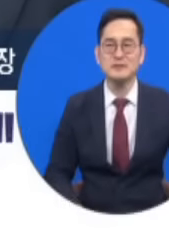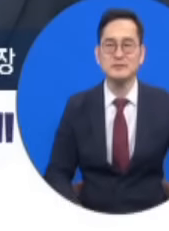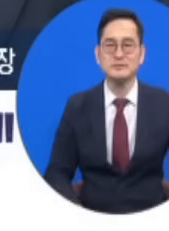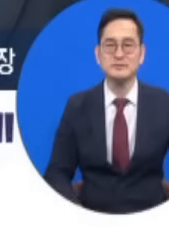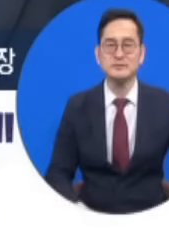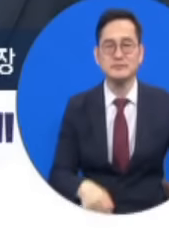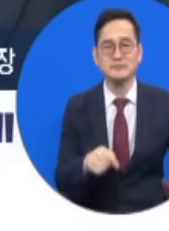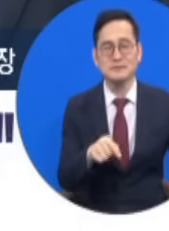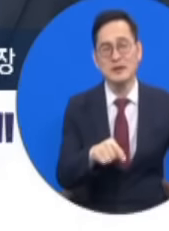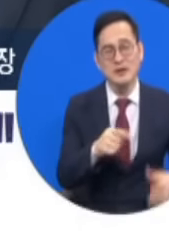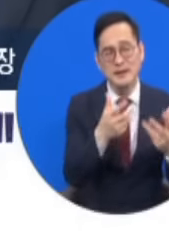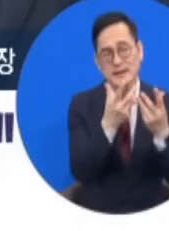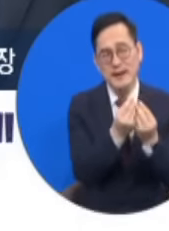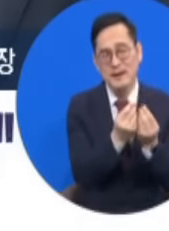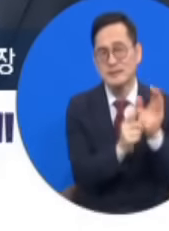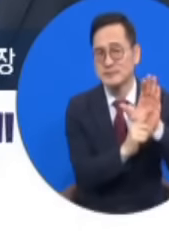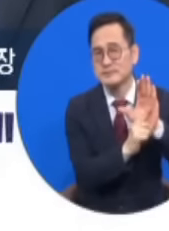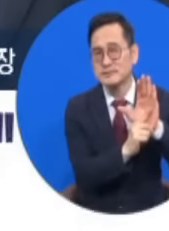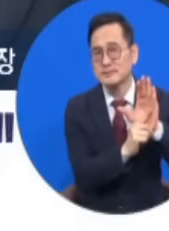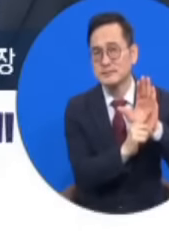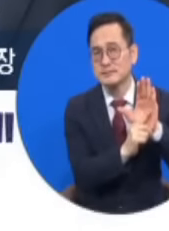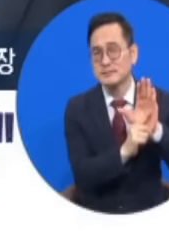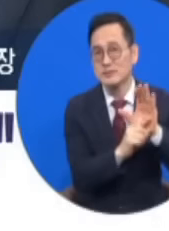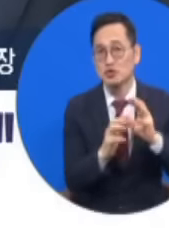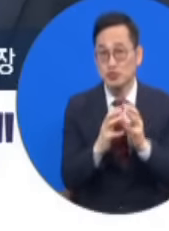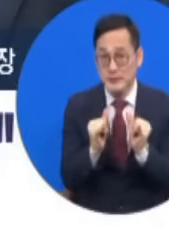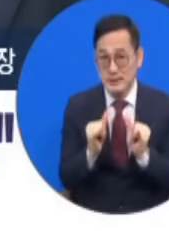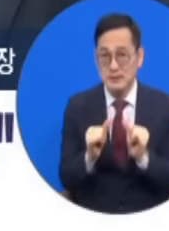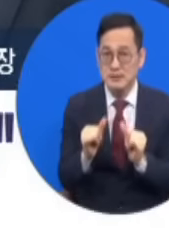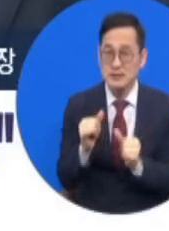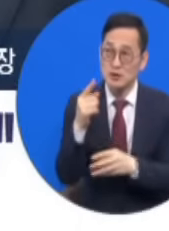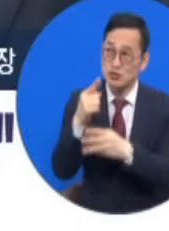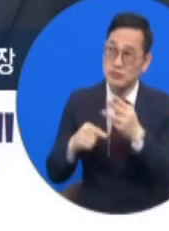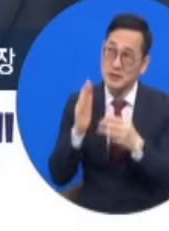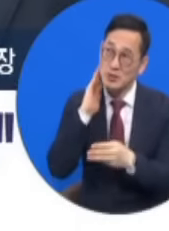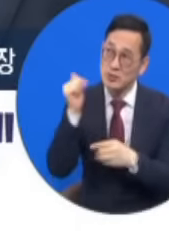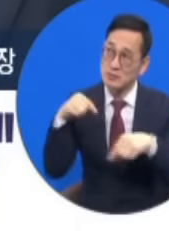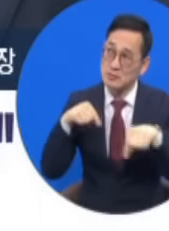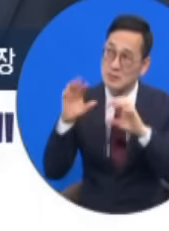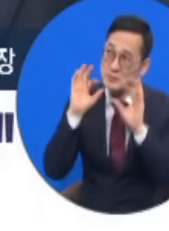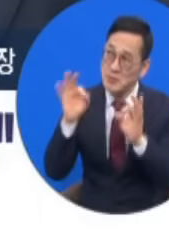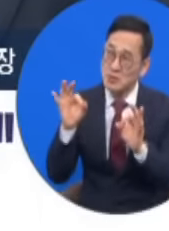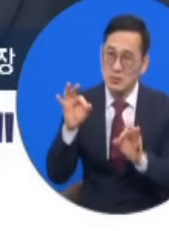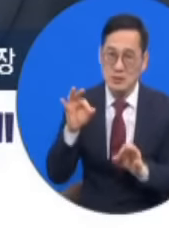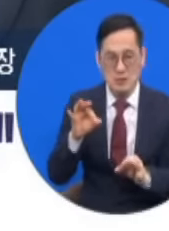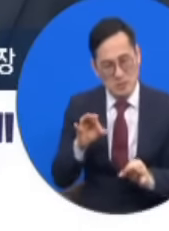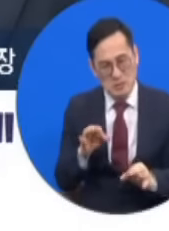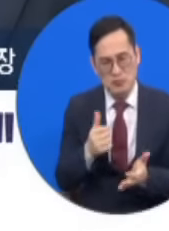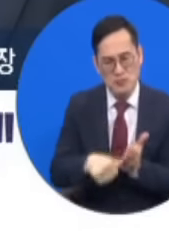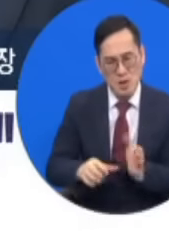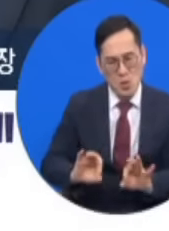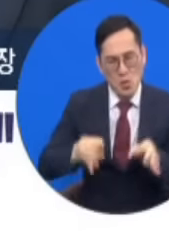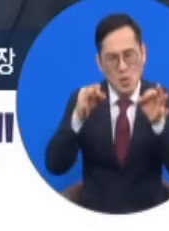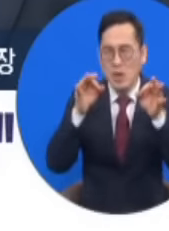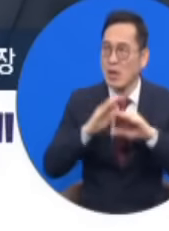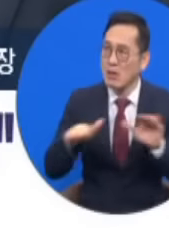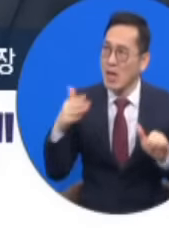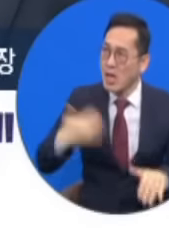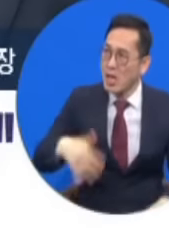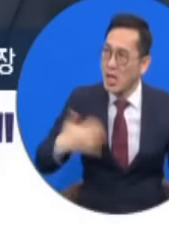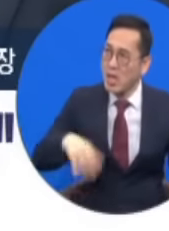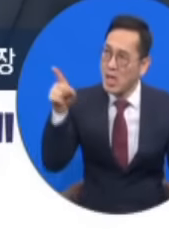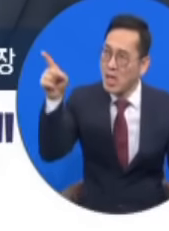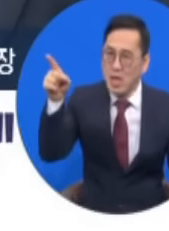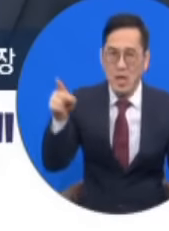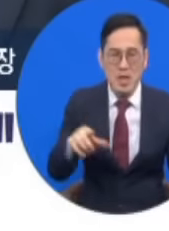하지 않더라도 국민들이 2년 동안 윤석열 정부를 보면서 체감해 왔고 아직 전혀 해결되지 않고